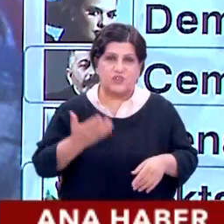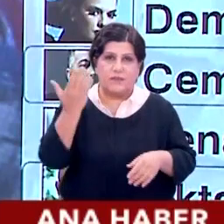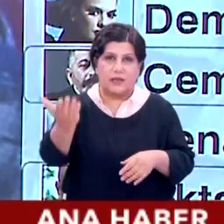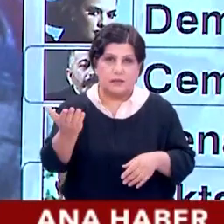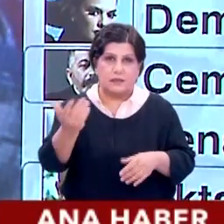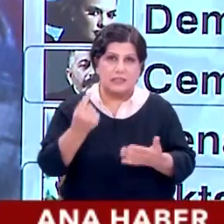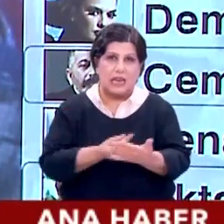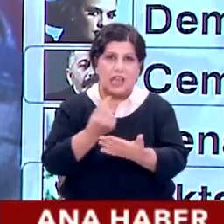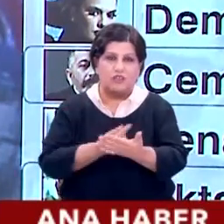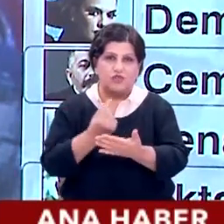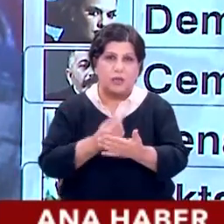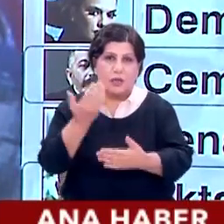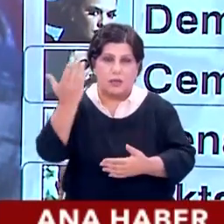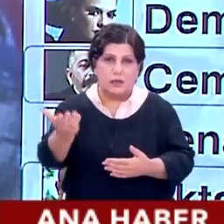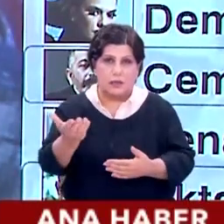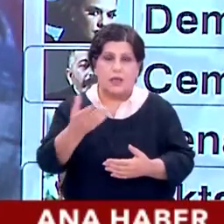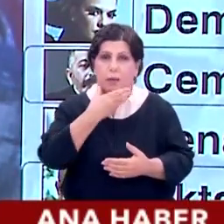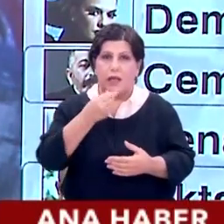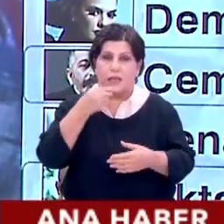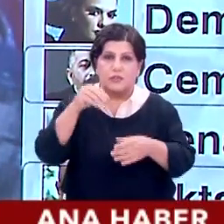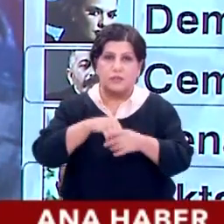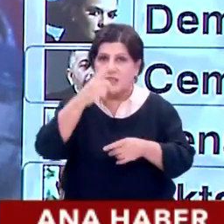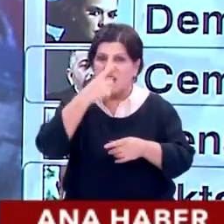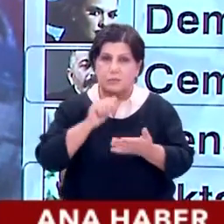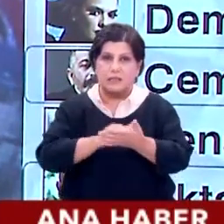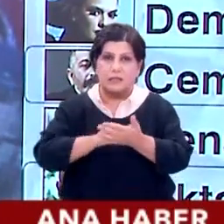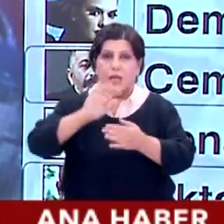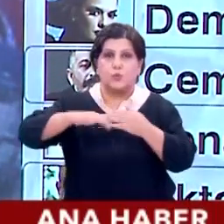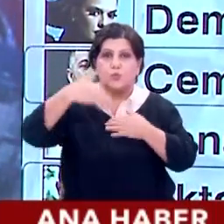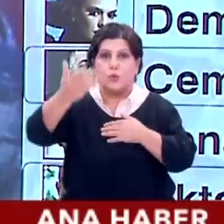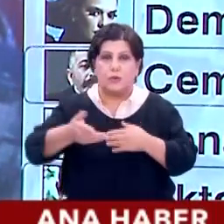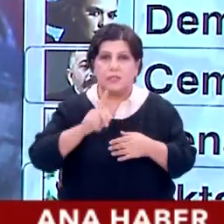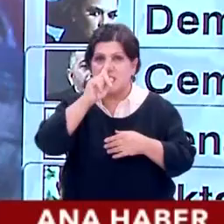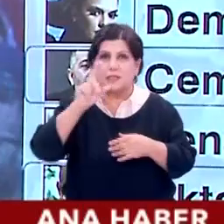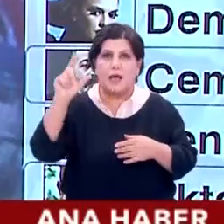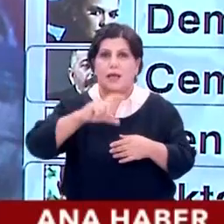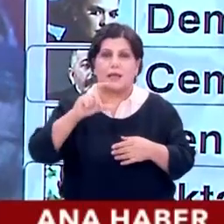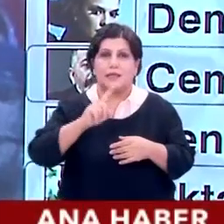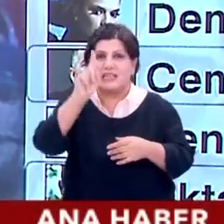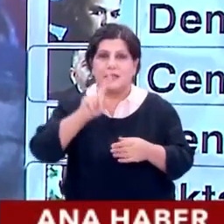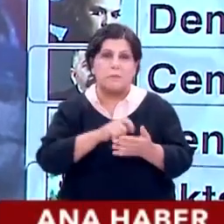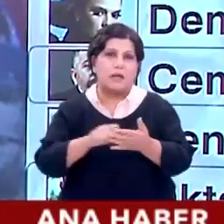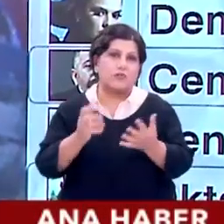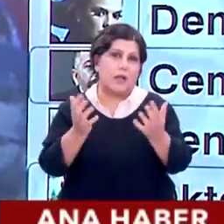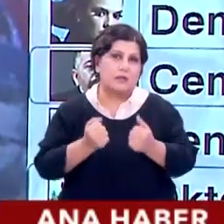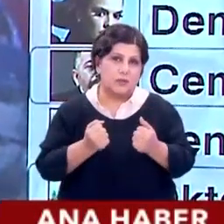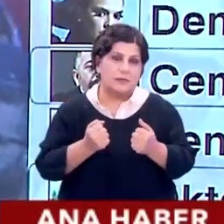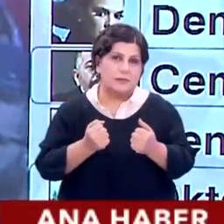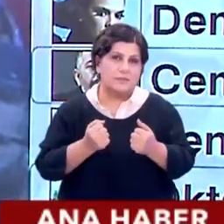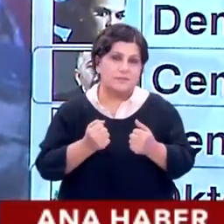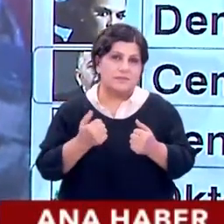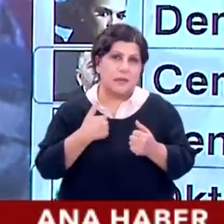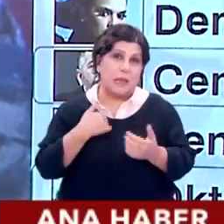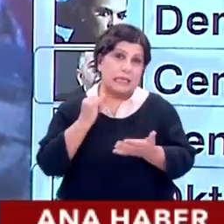Mart ayında dilekçe verirseniz emeklilik için resmi gazeteden sonra nisan ayında ilk maaş alınır Ben